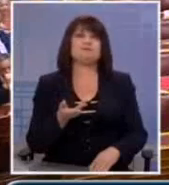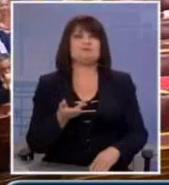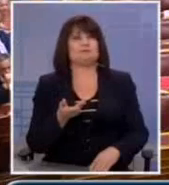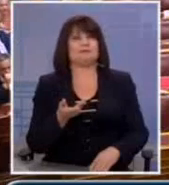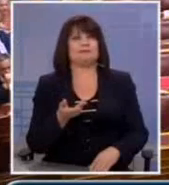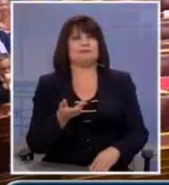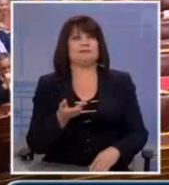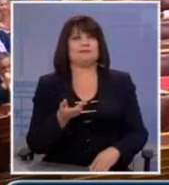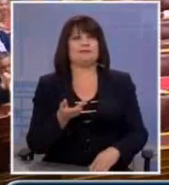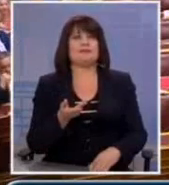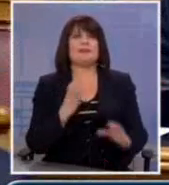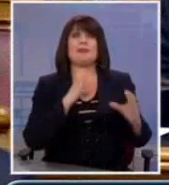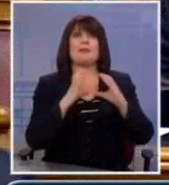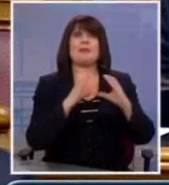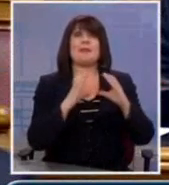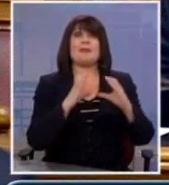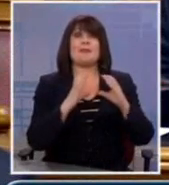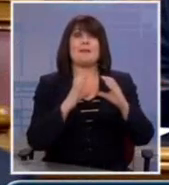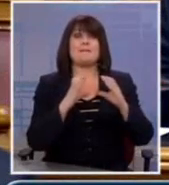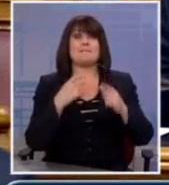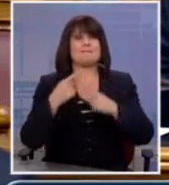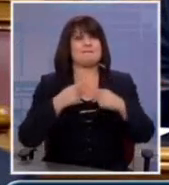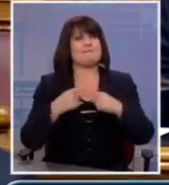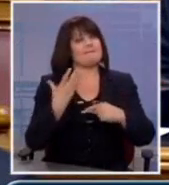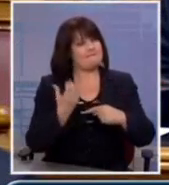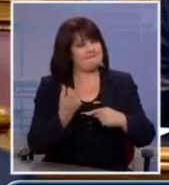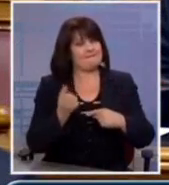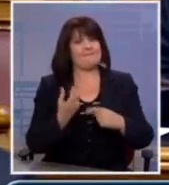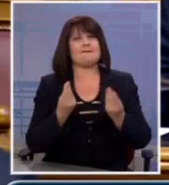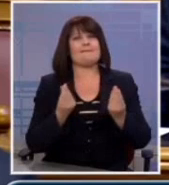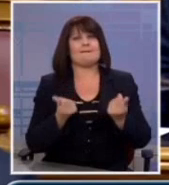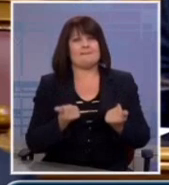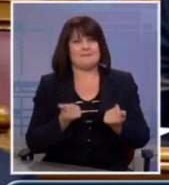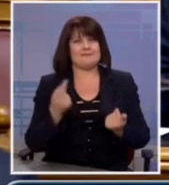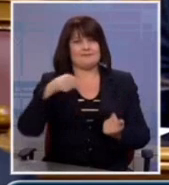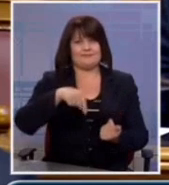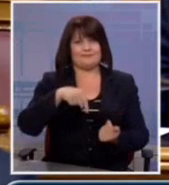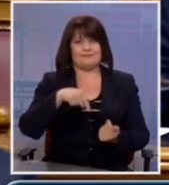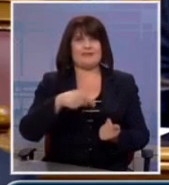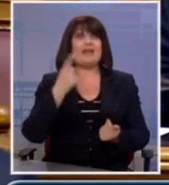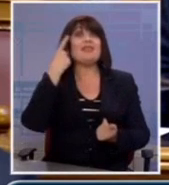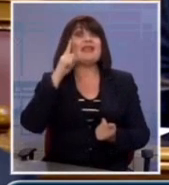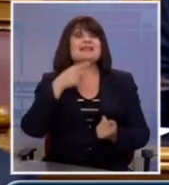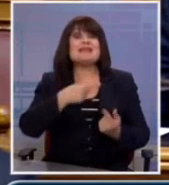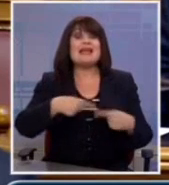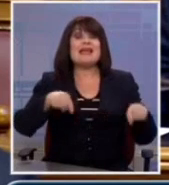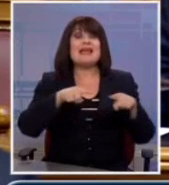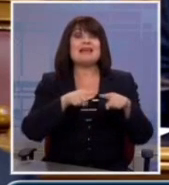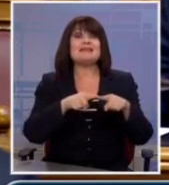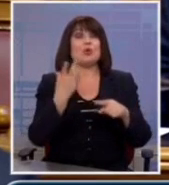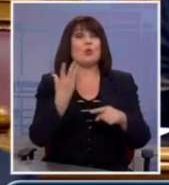με την επικοινωνιακή σας πείρα, την οποία έχετε, κάνατε σε ένα χώρο τον οποίο δεν ξέρετε και δεν